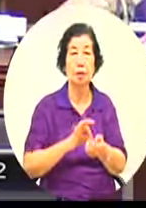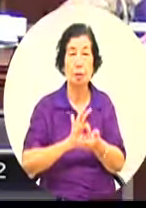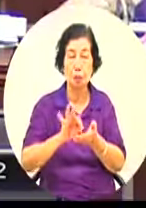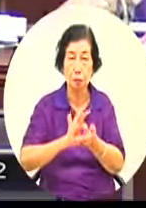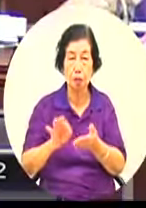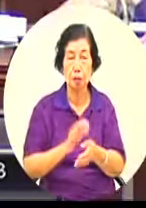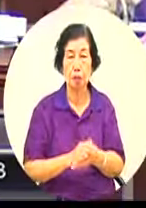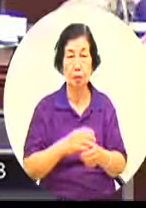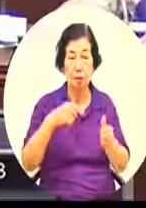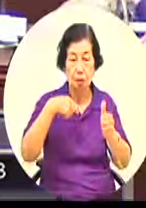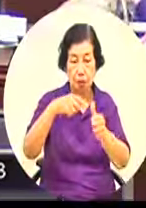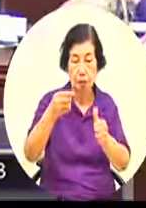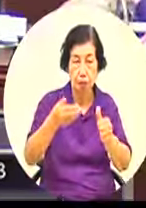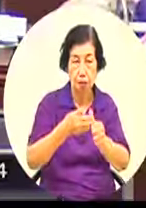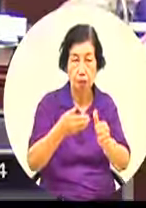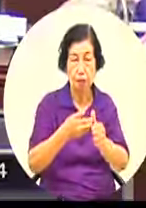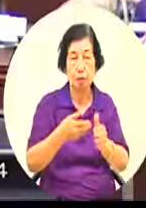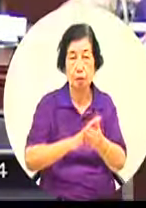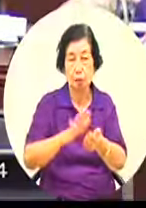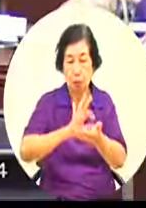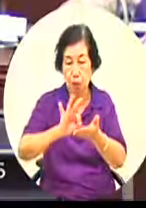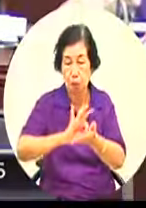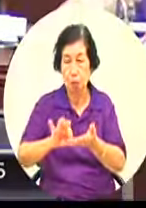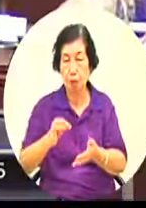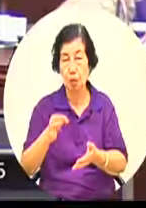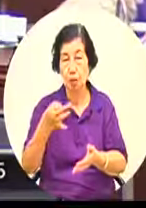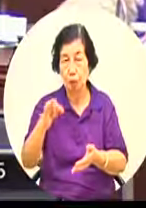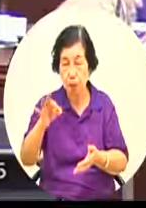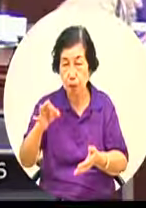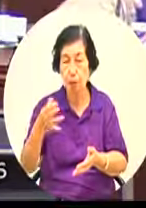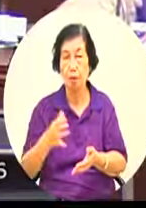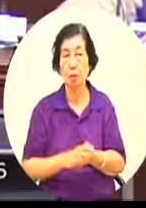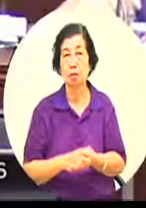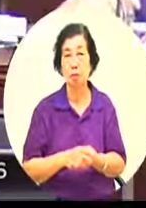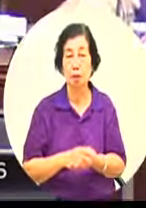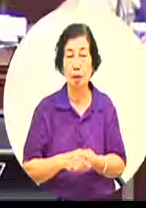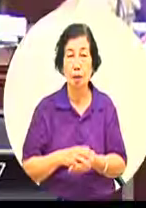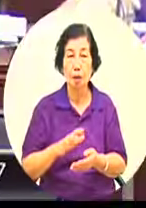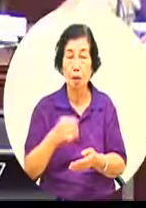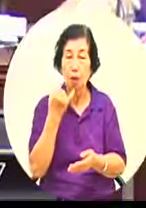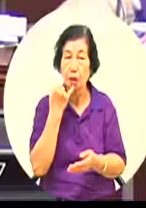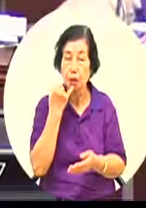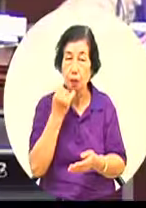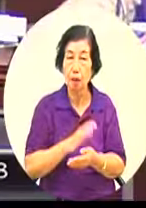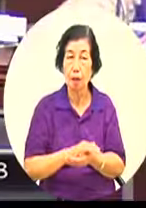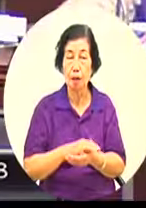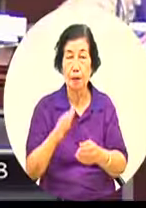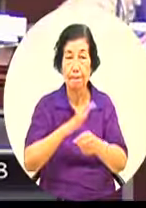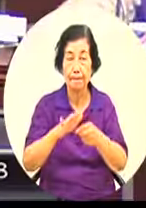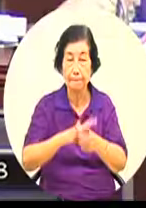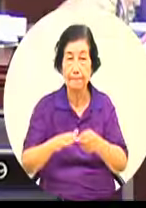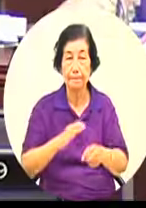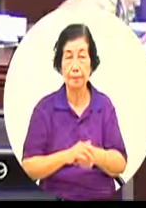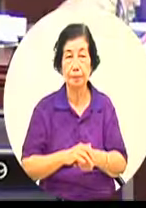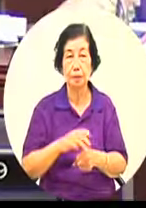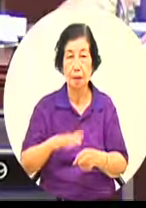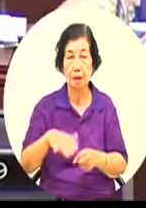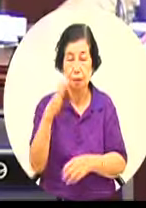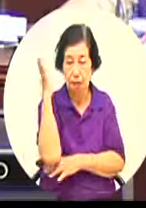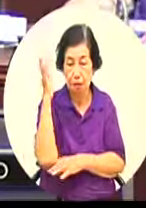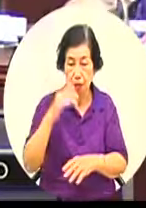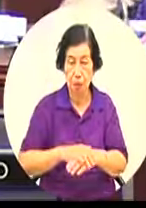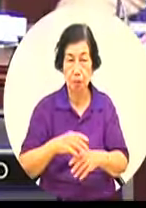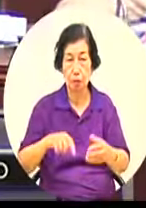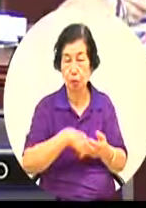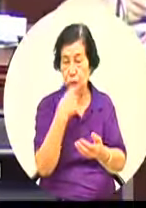的教育经费或者学校基层觉得还有很多部分待更新改善。其实教育经费在市政府整体预算里头大